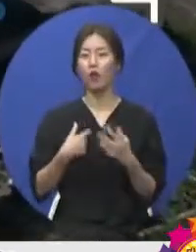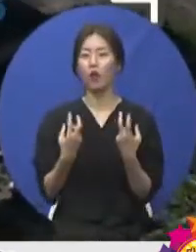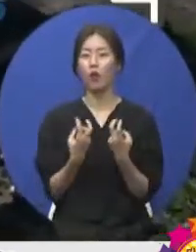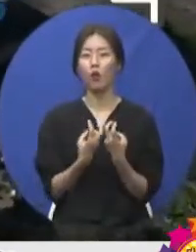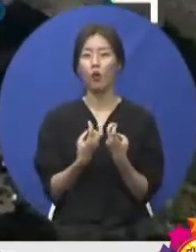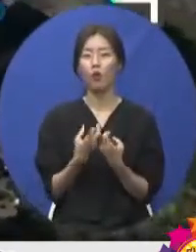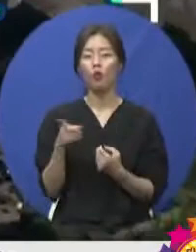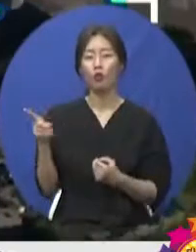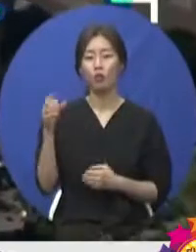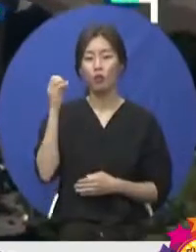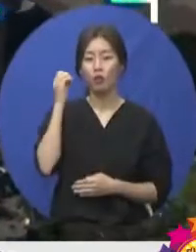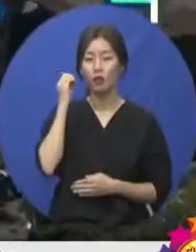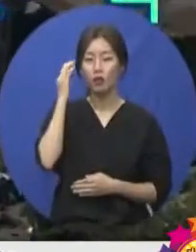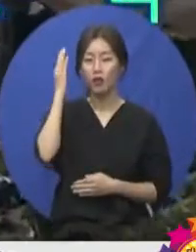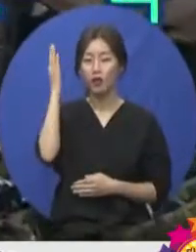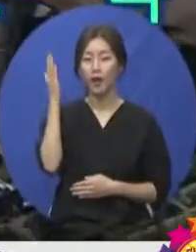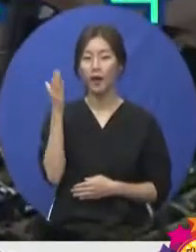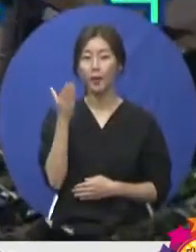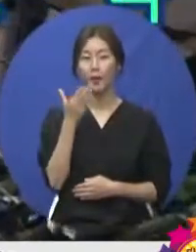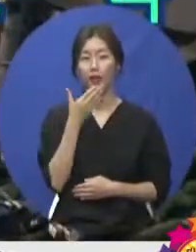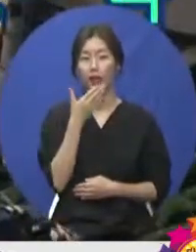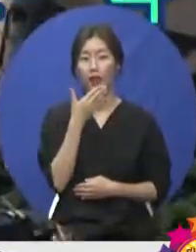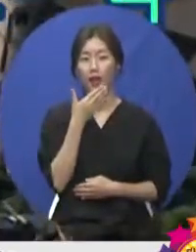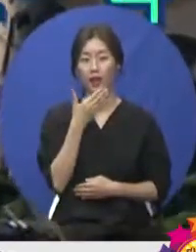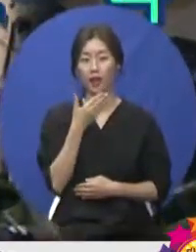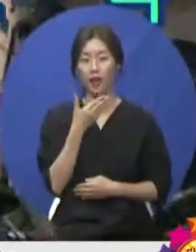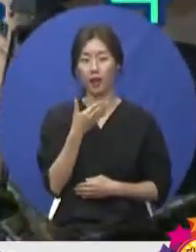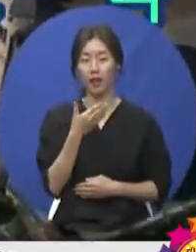너를 잊으소냐.